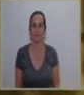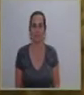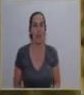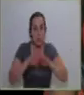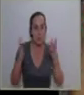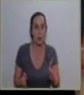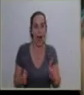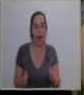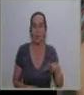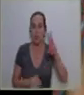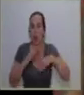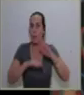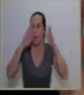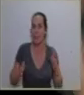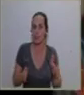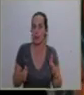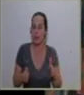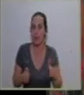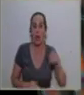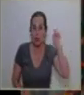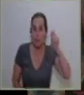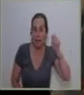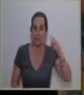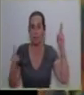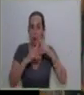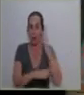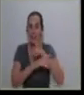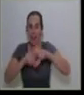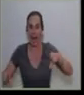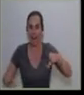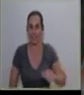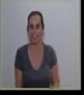סוכה! שלומית בונה סוכה. כשפטיש פוגש קרש.